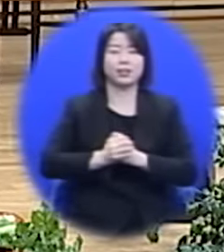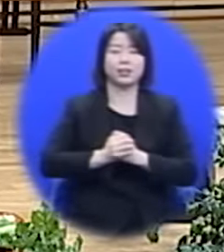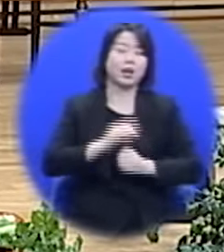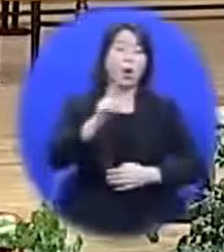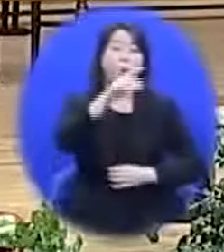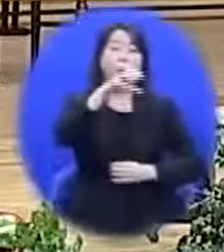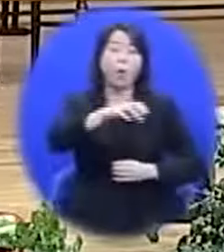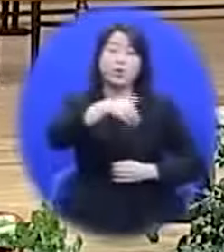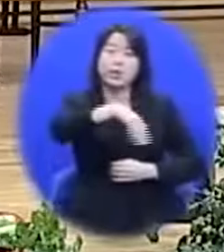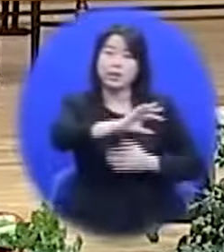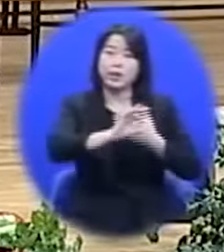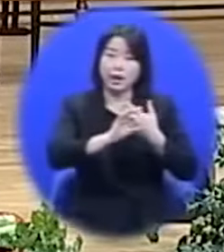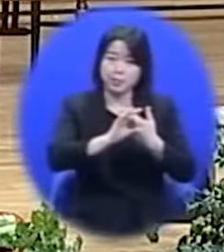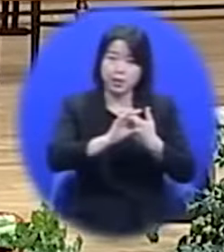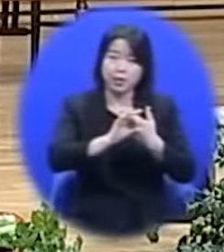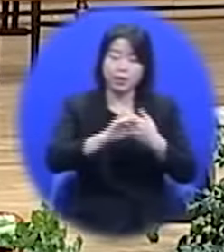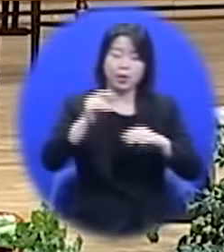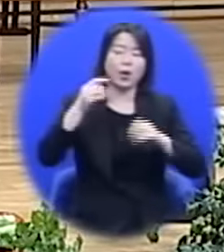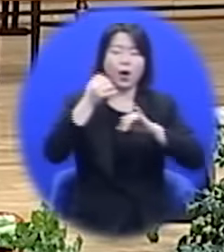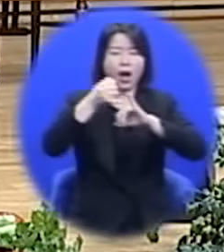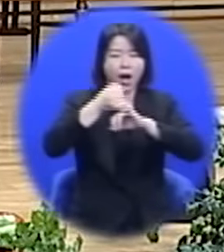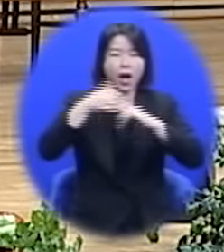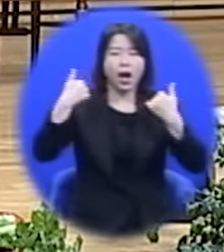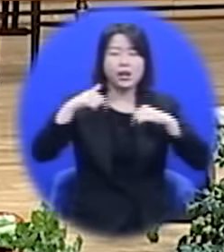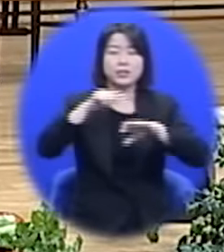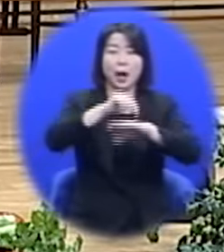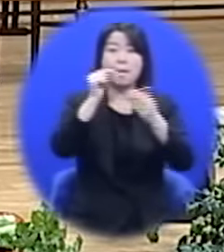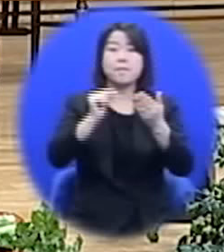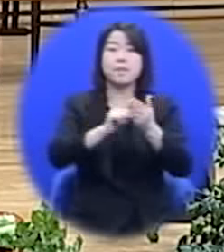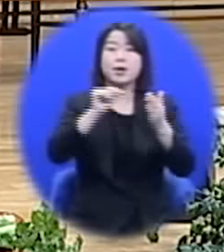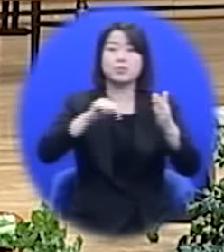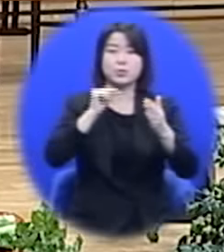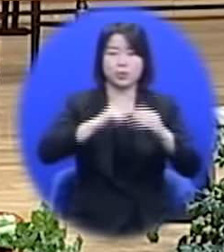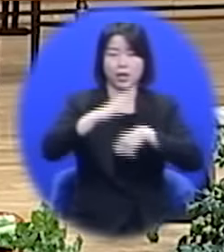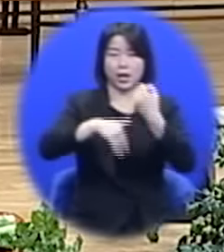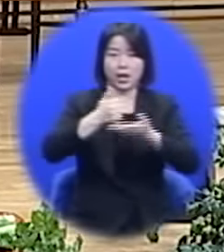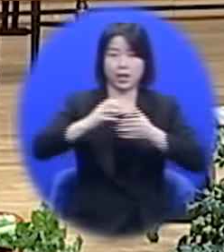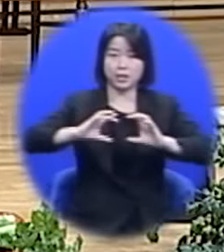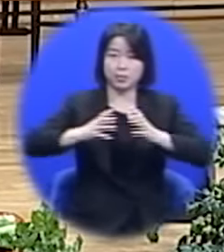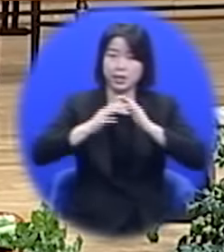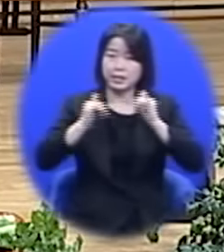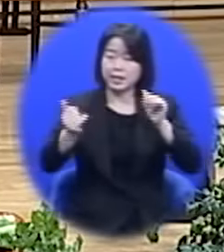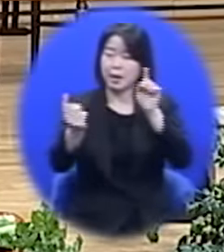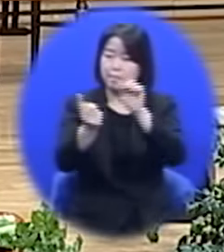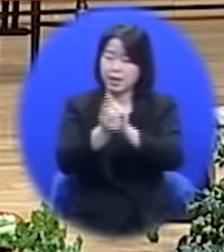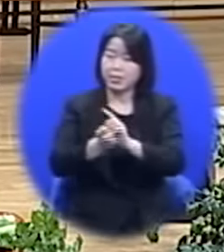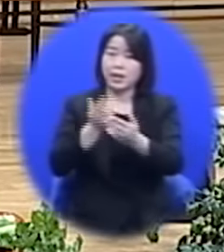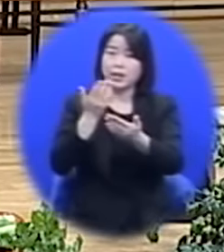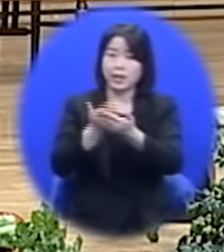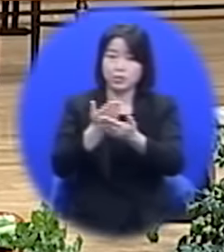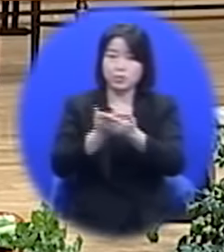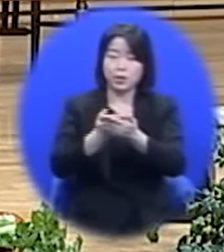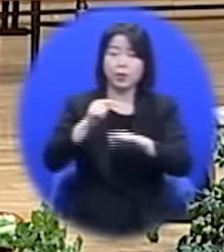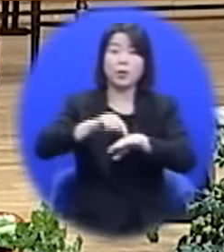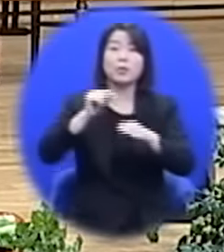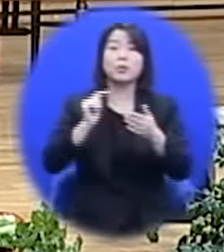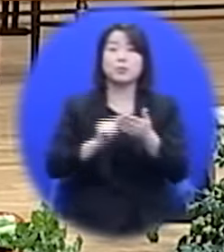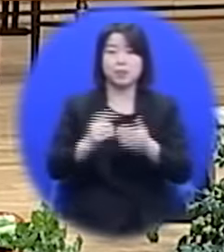어디를 가면 꼭 마음속에 하나님의 나라 사람을 만나게 해주세요. 그런 마음을